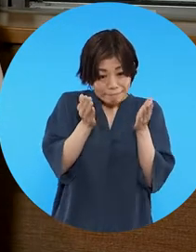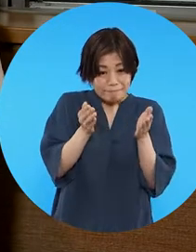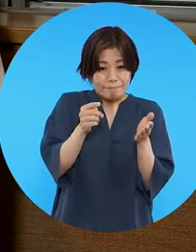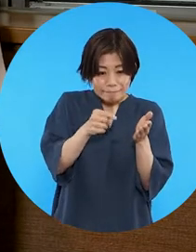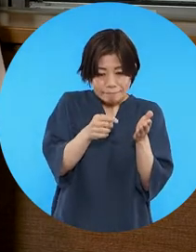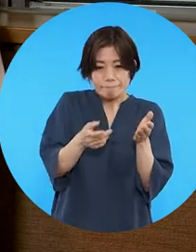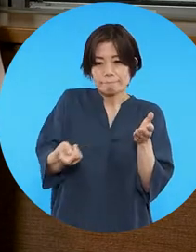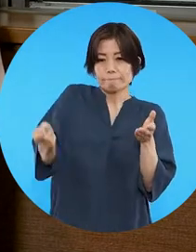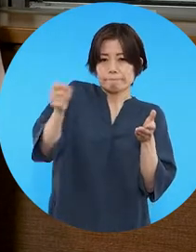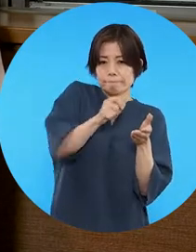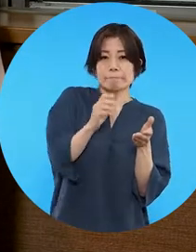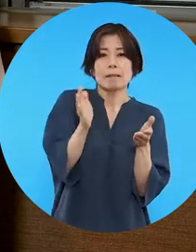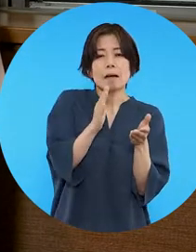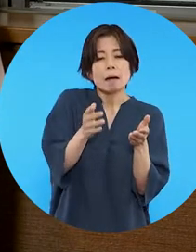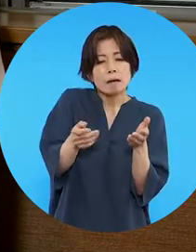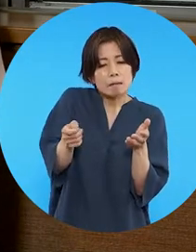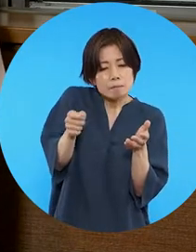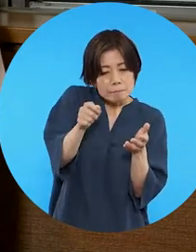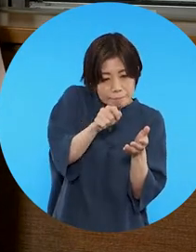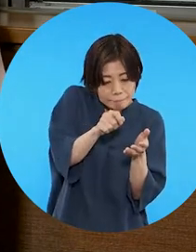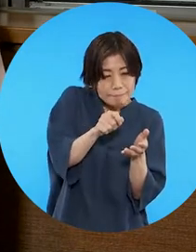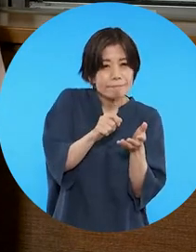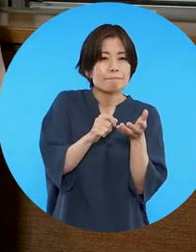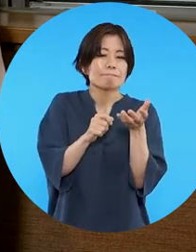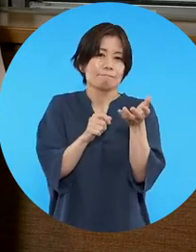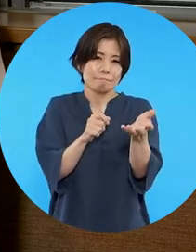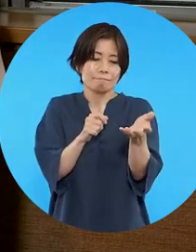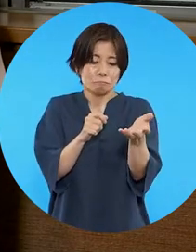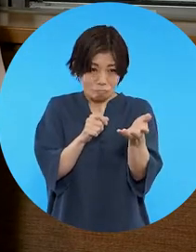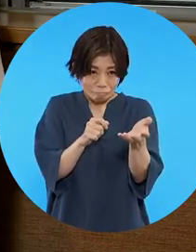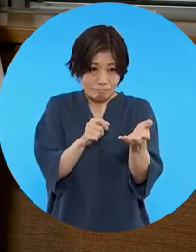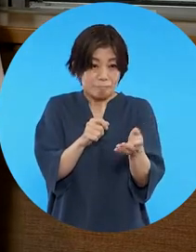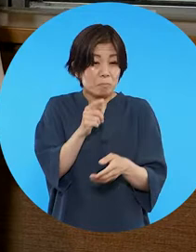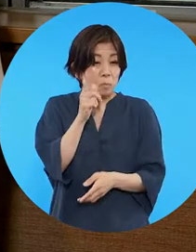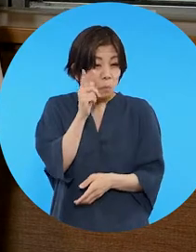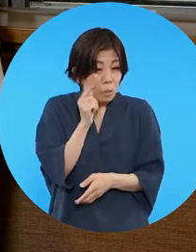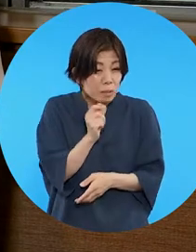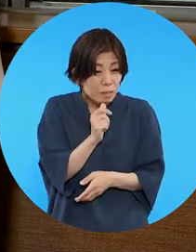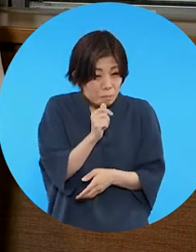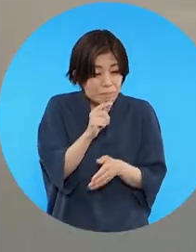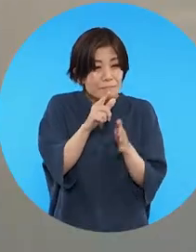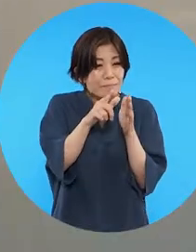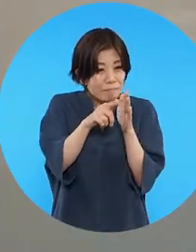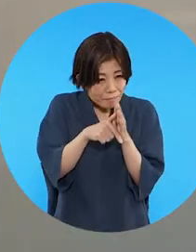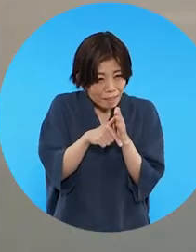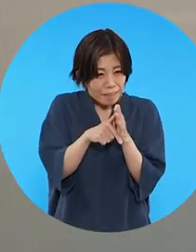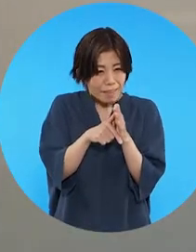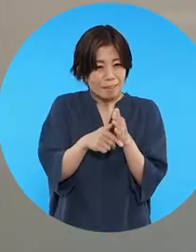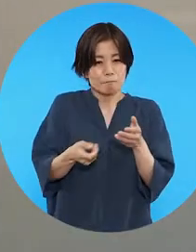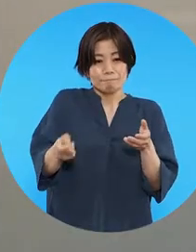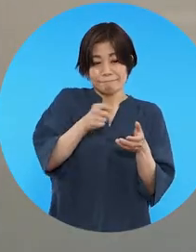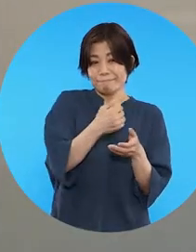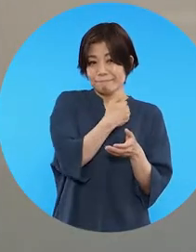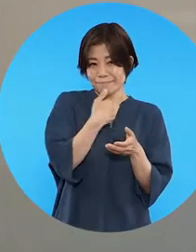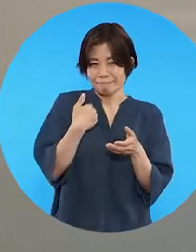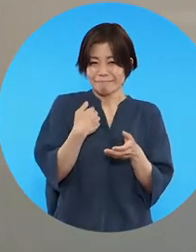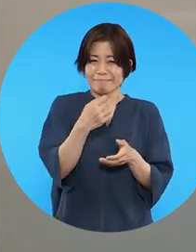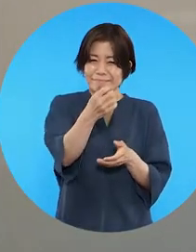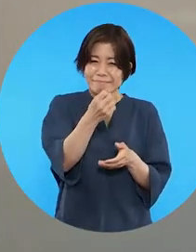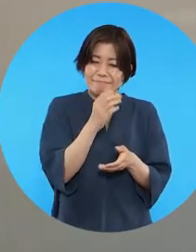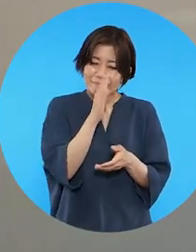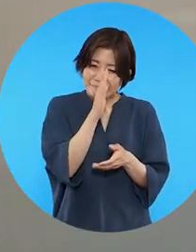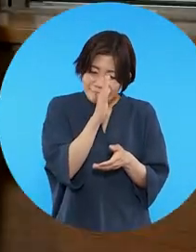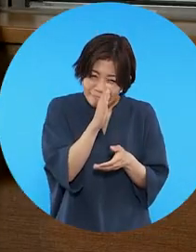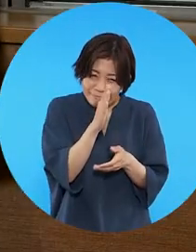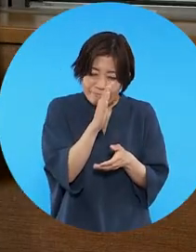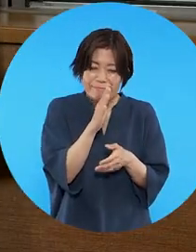に、ご飯をまずちょっと気持ち少なめに盛るっていうのを心がけています。提供する際にもし足りないよう